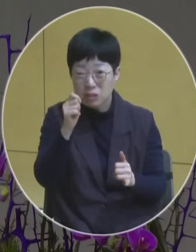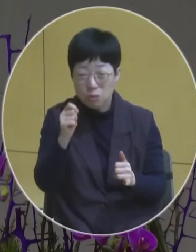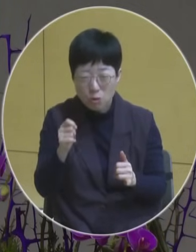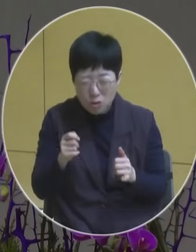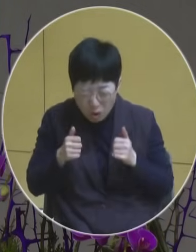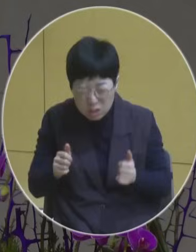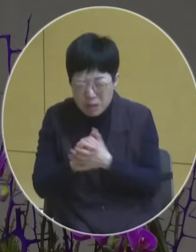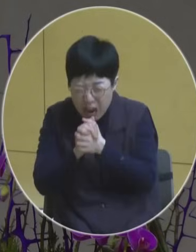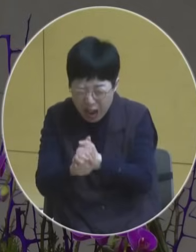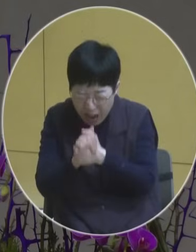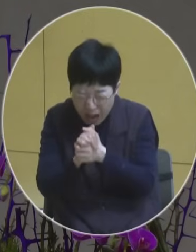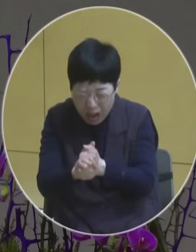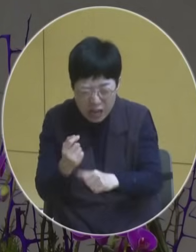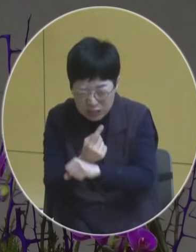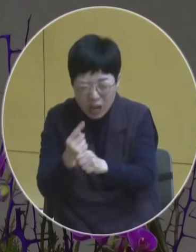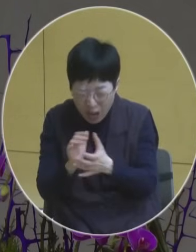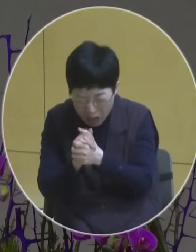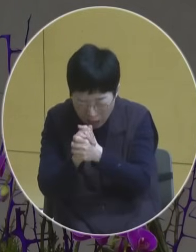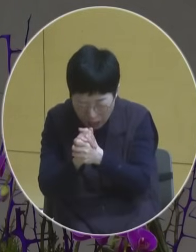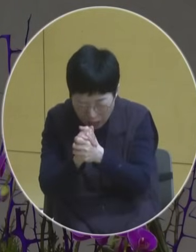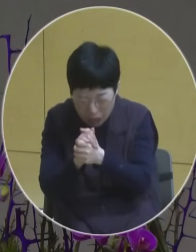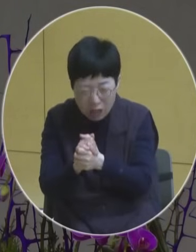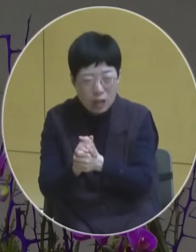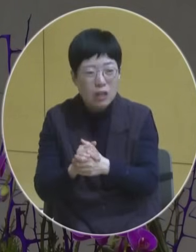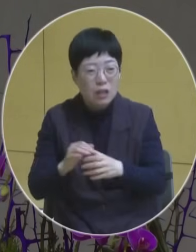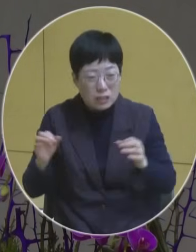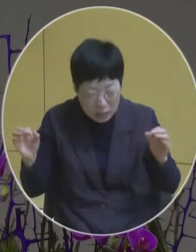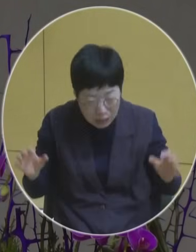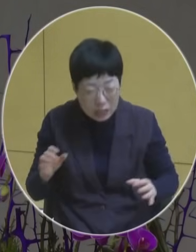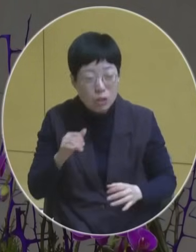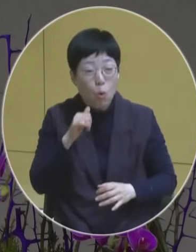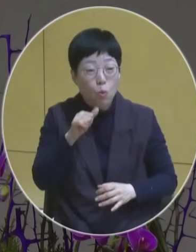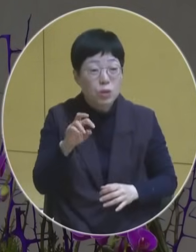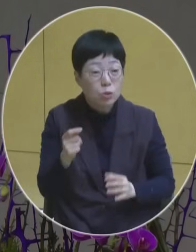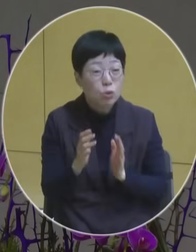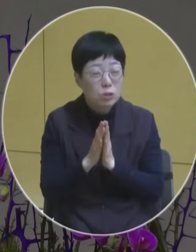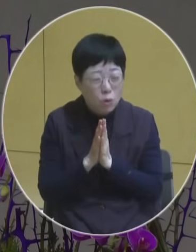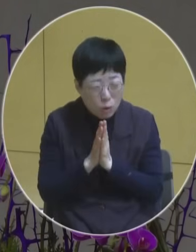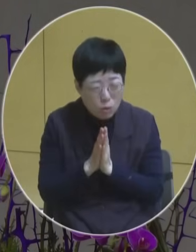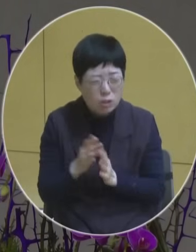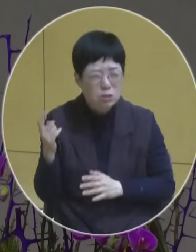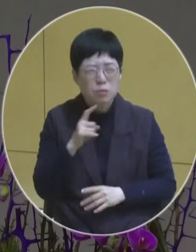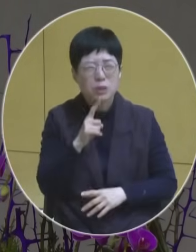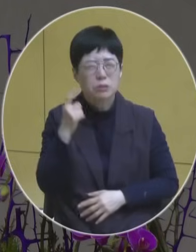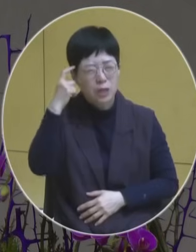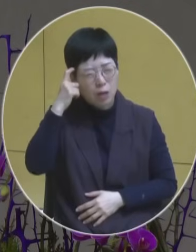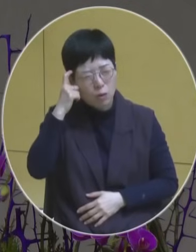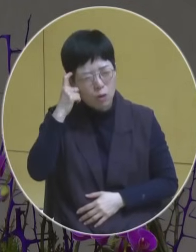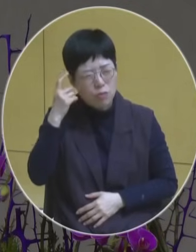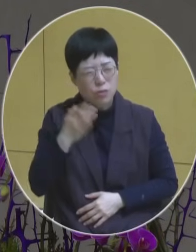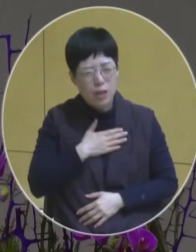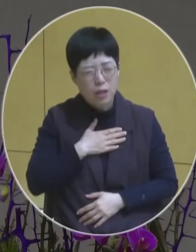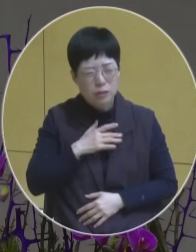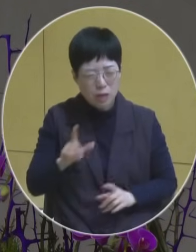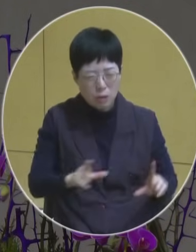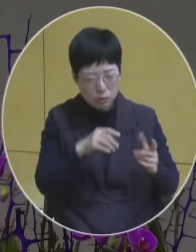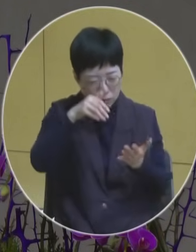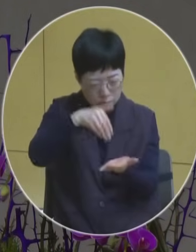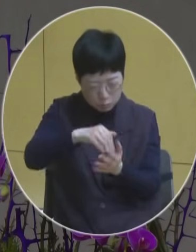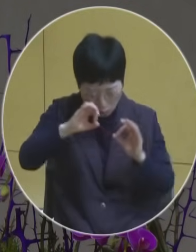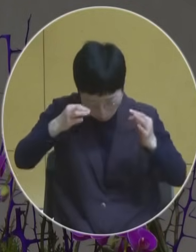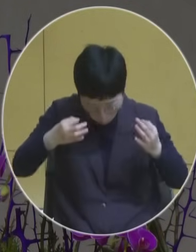기도하지 않아도 내가 예배 끝나고 잠깐 5분이라도, 3분이라도 머물면서 오늘 들은 말씀 생각하면서 내 삶을 반추해